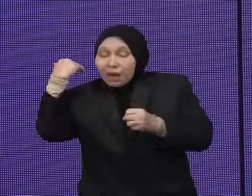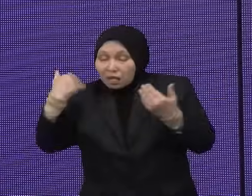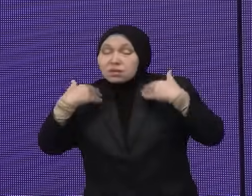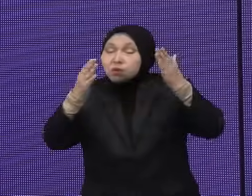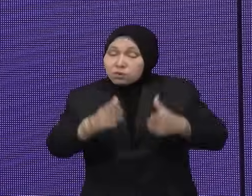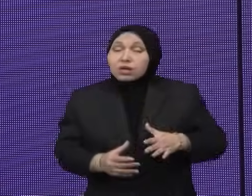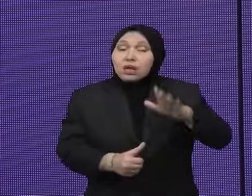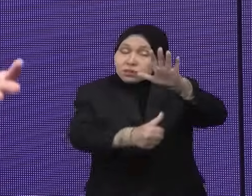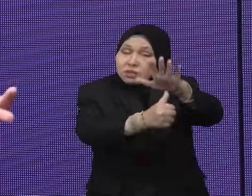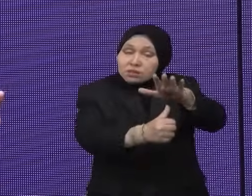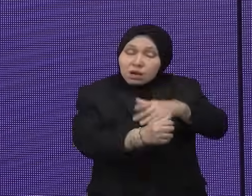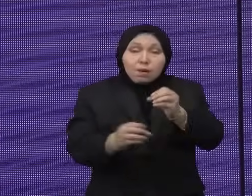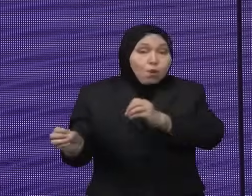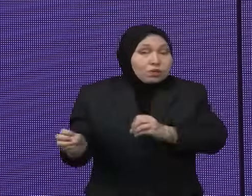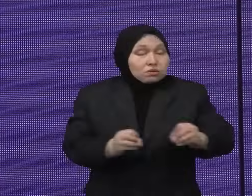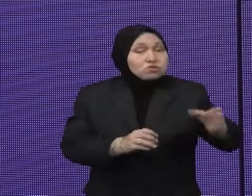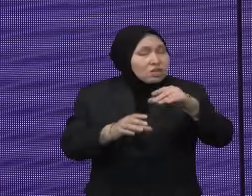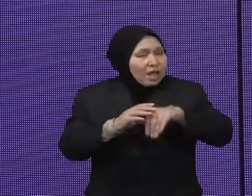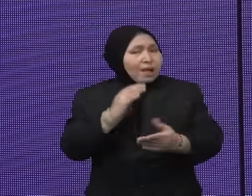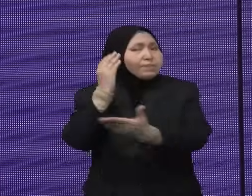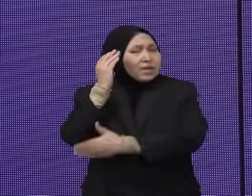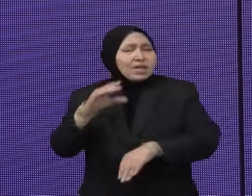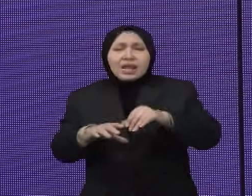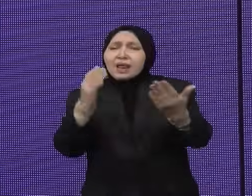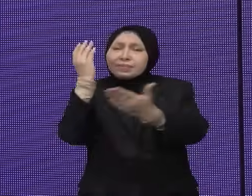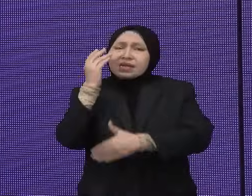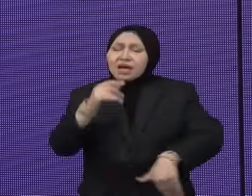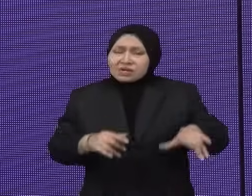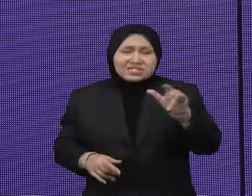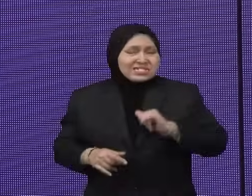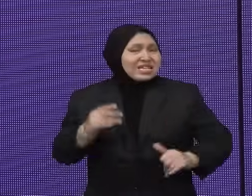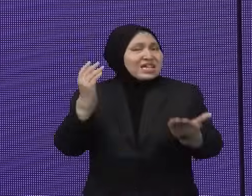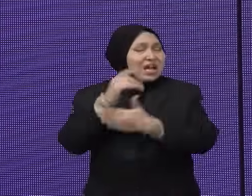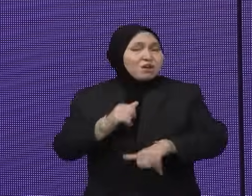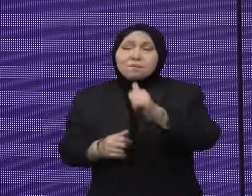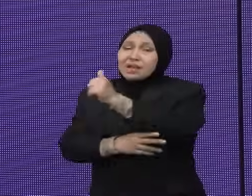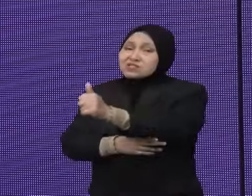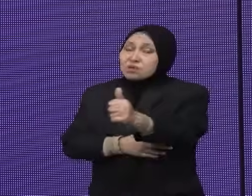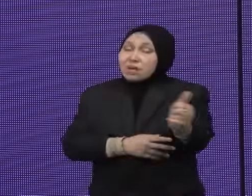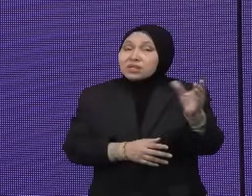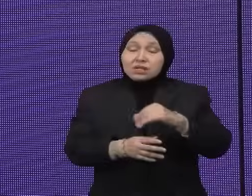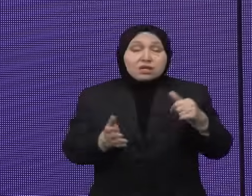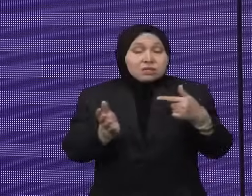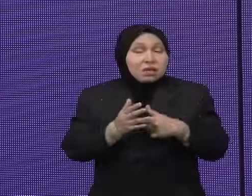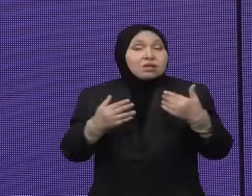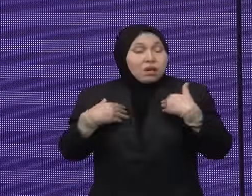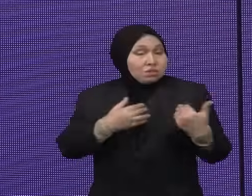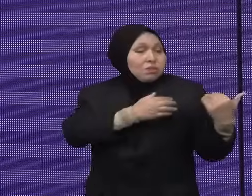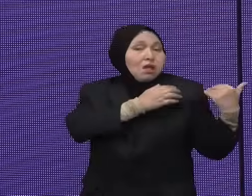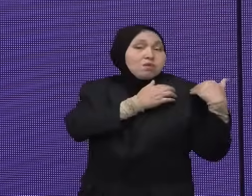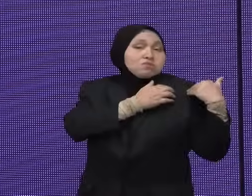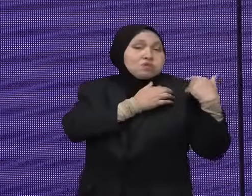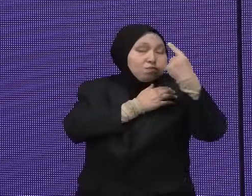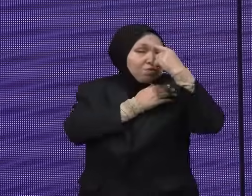yang tertindas dalam organisasi, dalam negeri, dalam negara, di negara masing-masing, dan ini adalah tanggungjawab